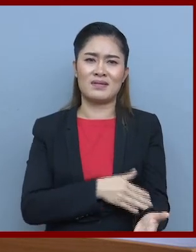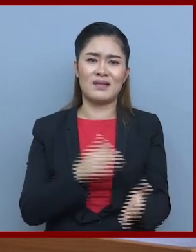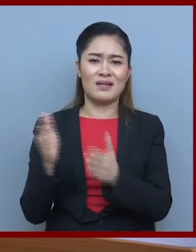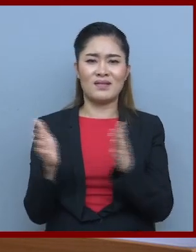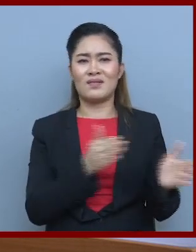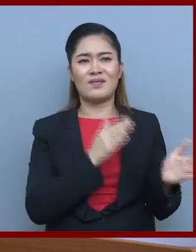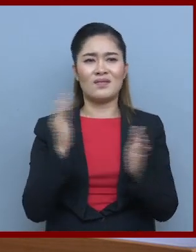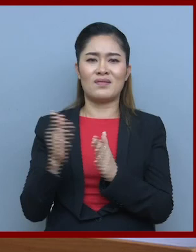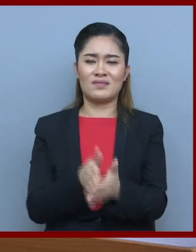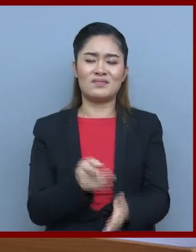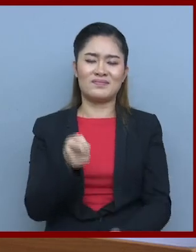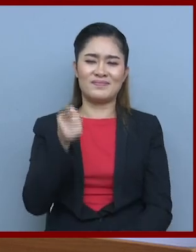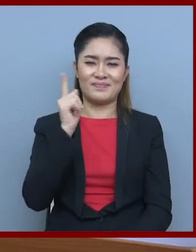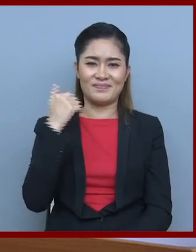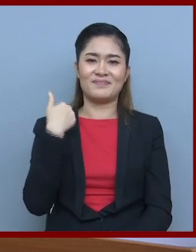ย์นะ